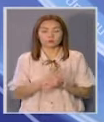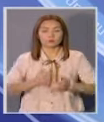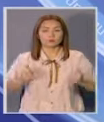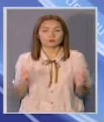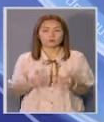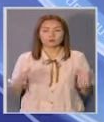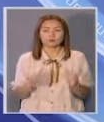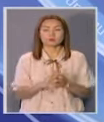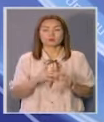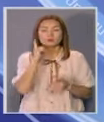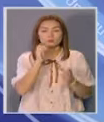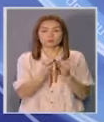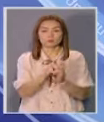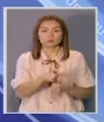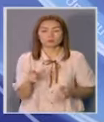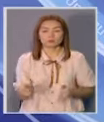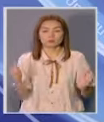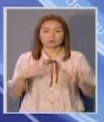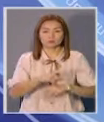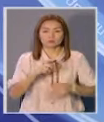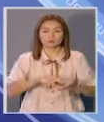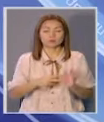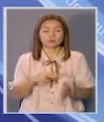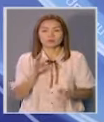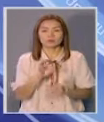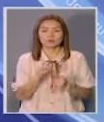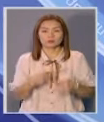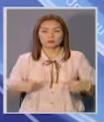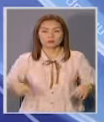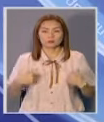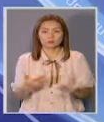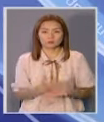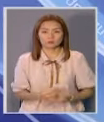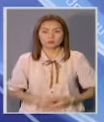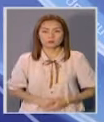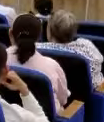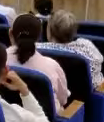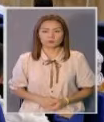Басқосуда партияның мобильді топ мүшелері жиналғандарға жобаның мақсат міндеттерін түсіндірді.